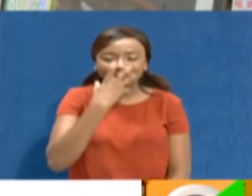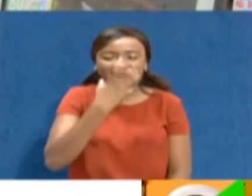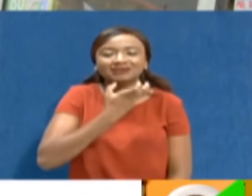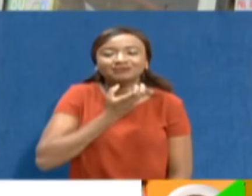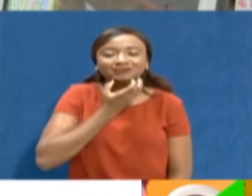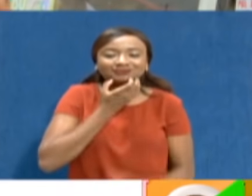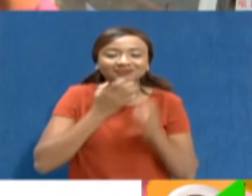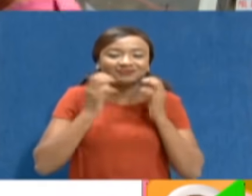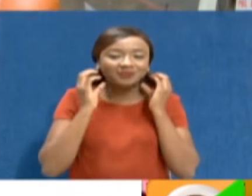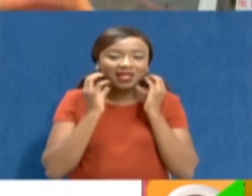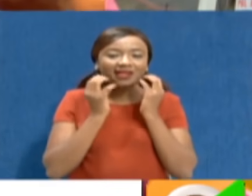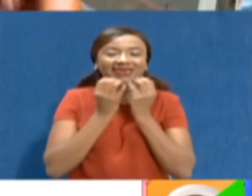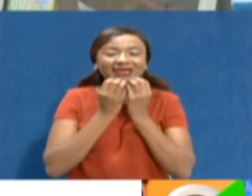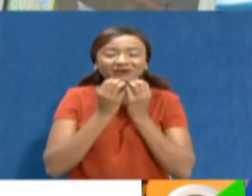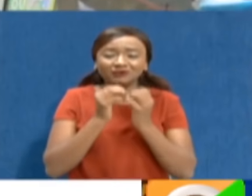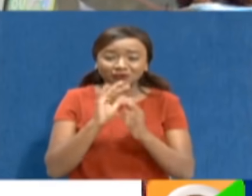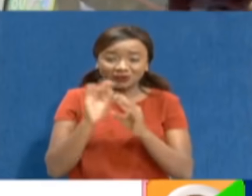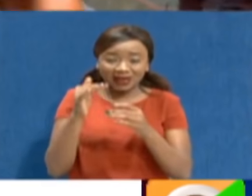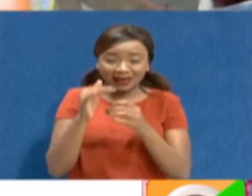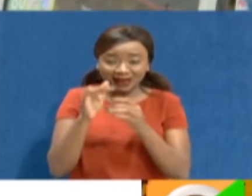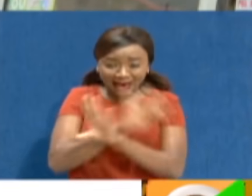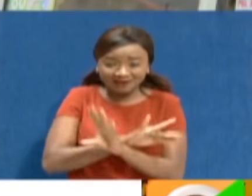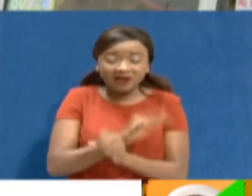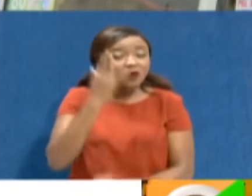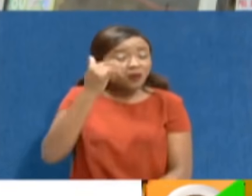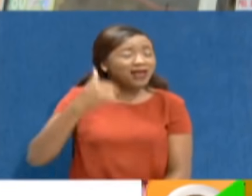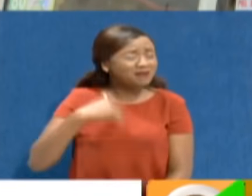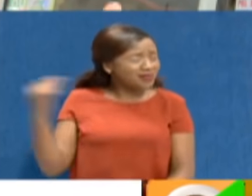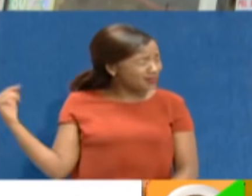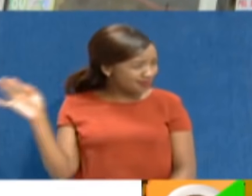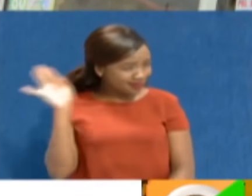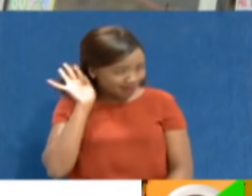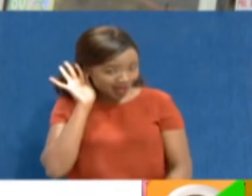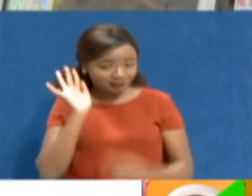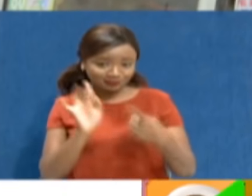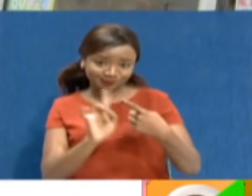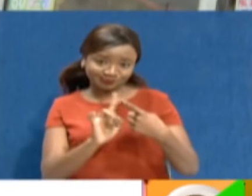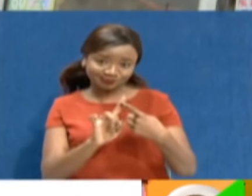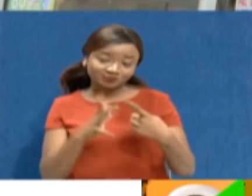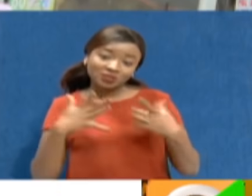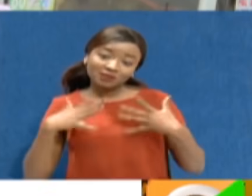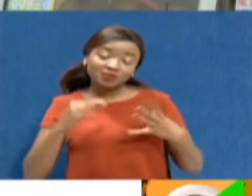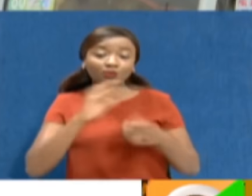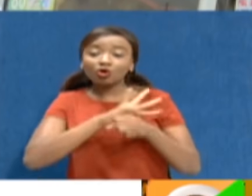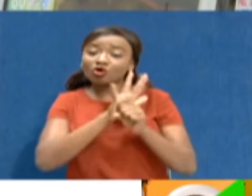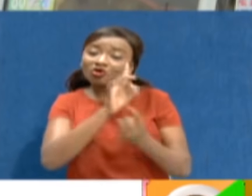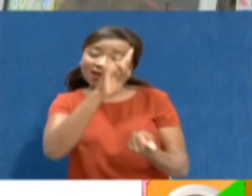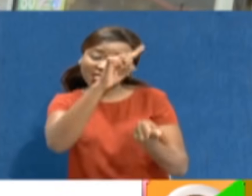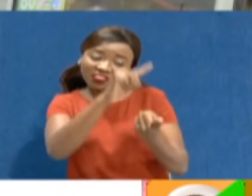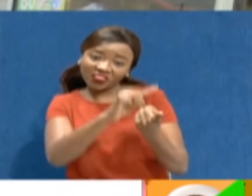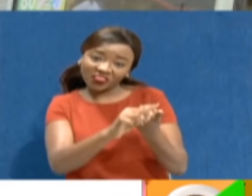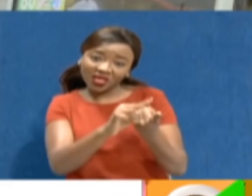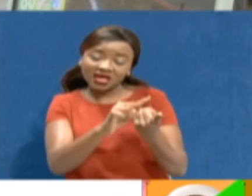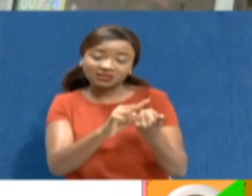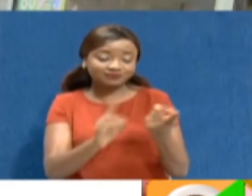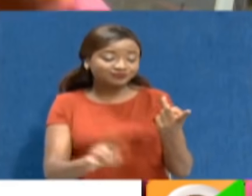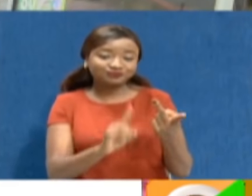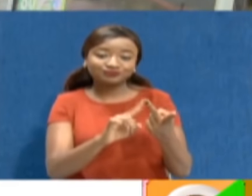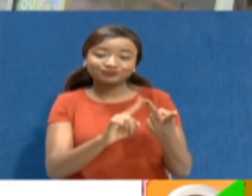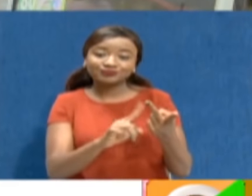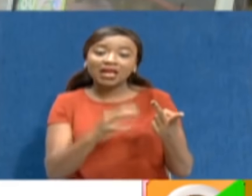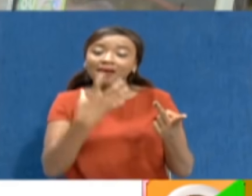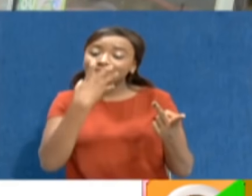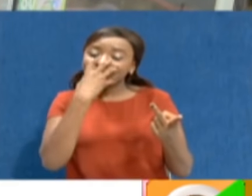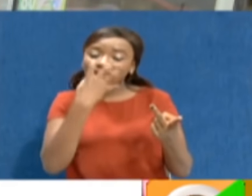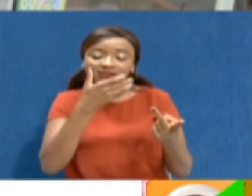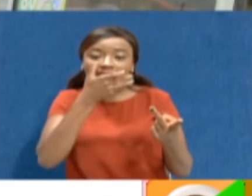ndevu. Chuo kitu nimesikia cha kwanza, idadi ya wagonjwa imerudi chini. Kitu ya pili,